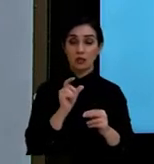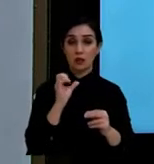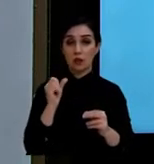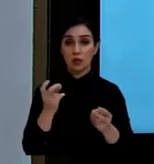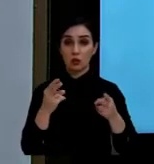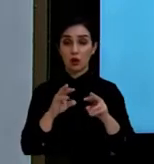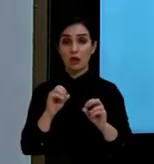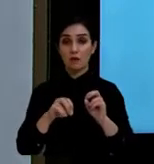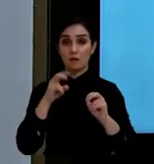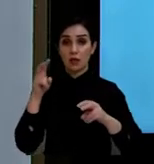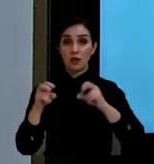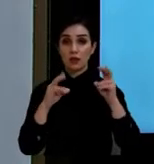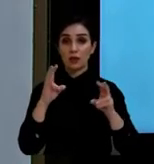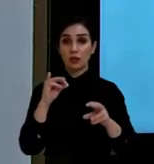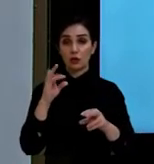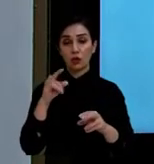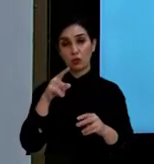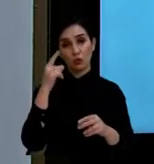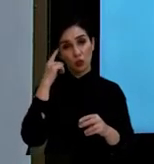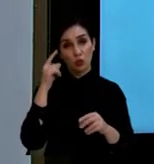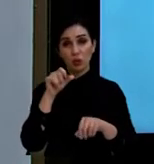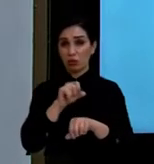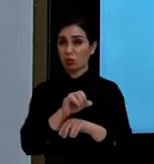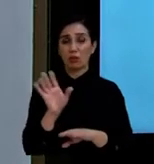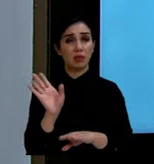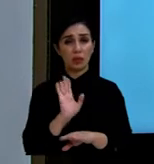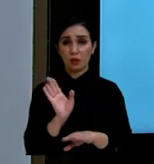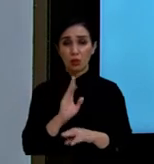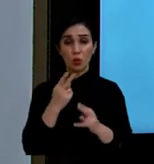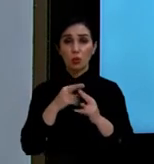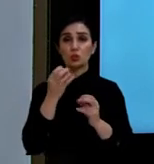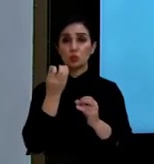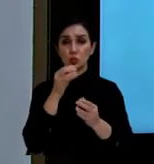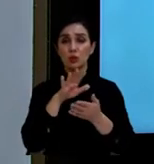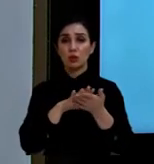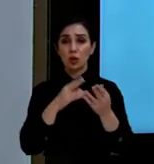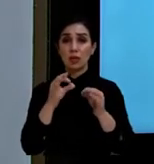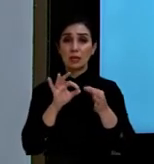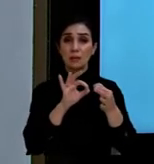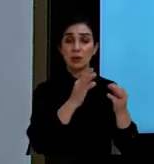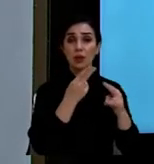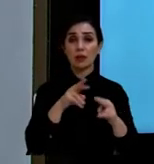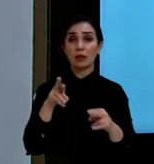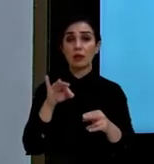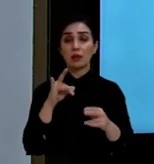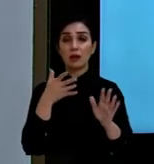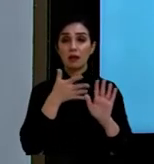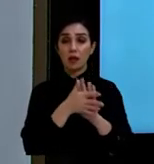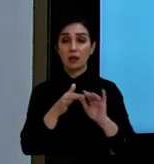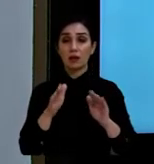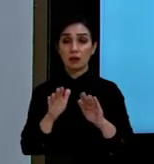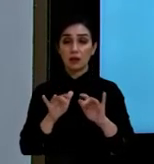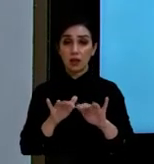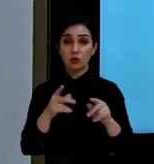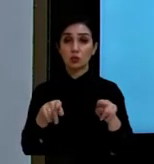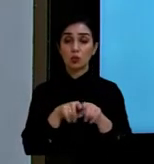и вылетают нейтроны. Вы думаете, на этом остановилась? Нет. Она и называется цепная ядерная реакция только